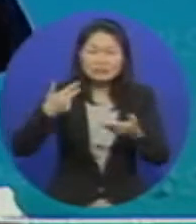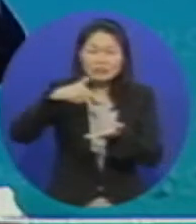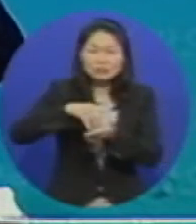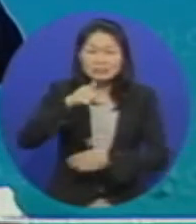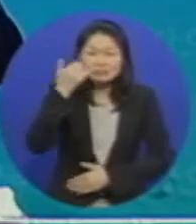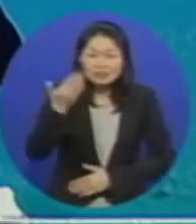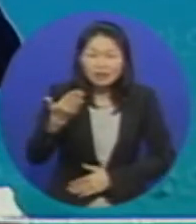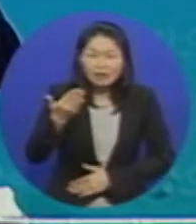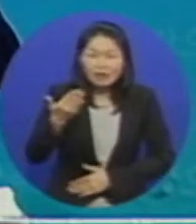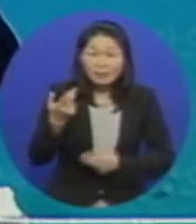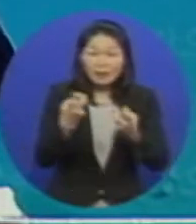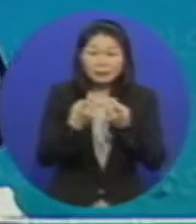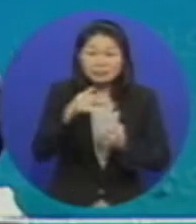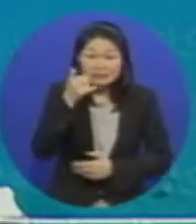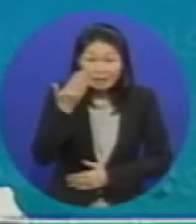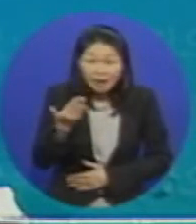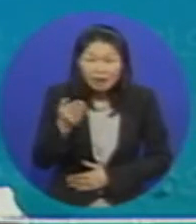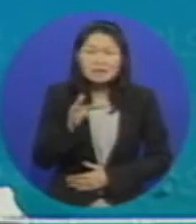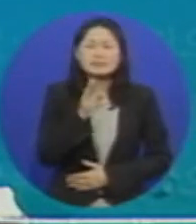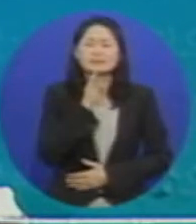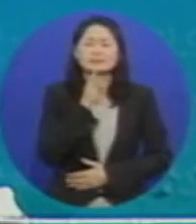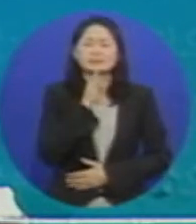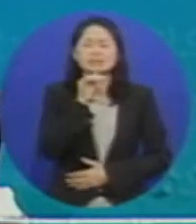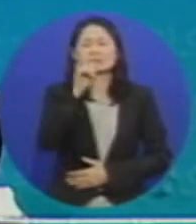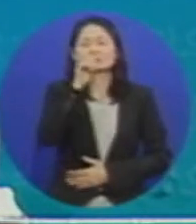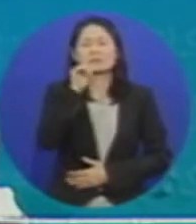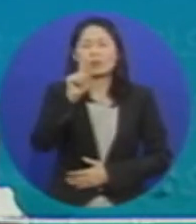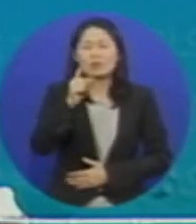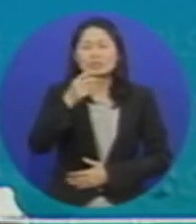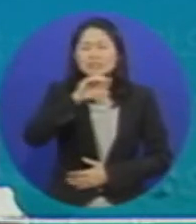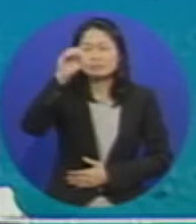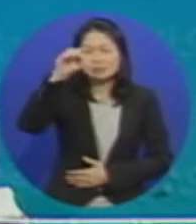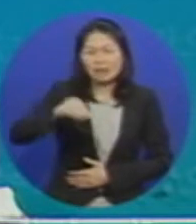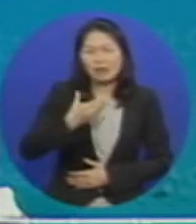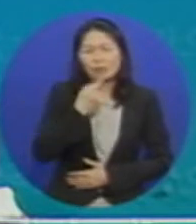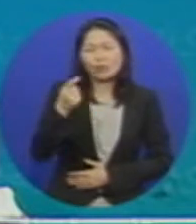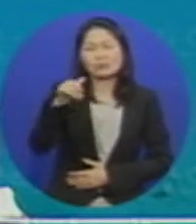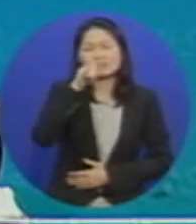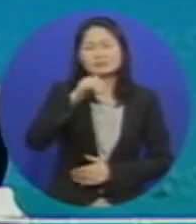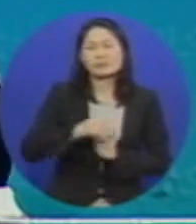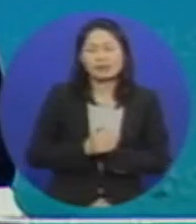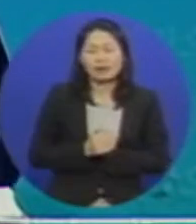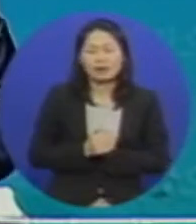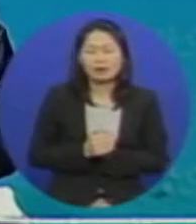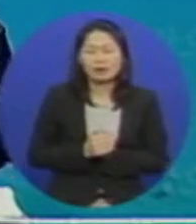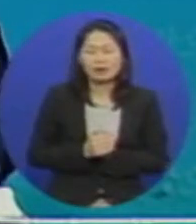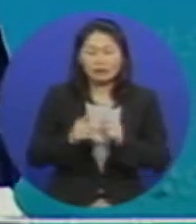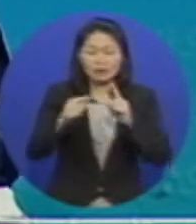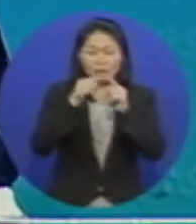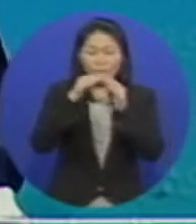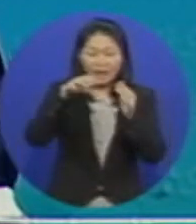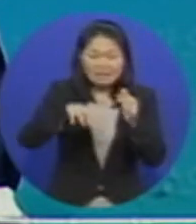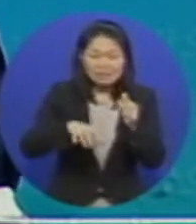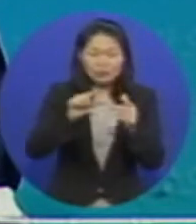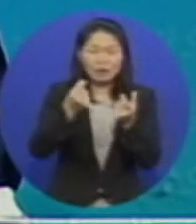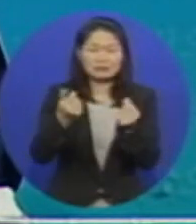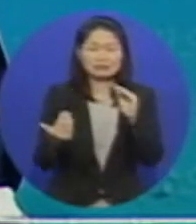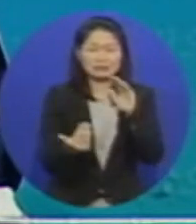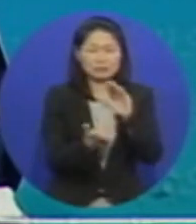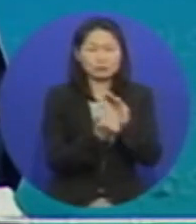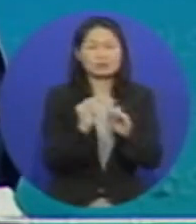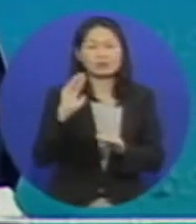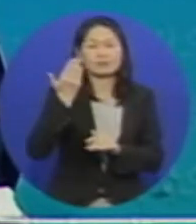있어요 그게 바로 십자가 복음 해서 있어요 교회에서 그것이 이루어지는